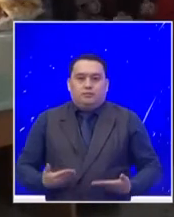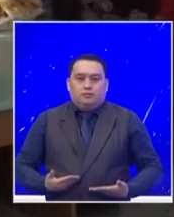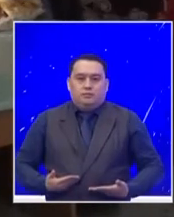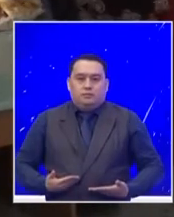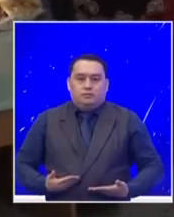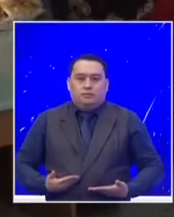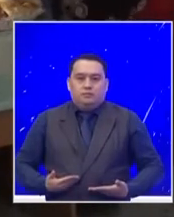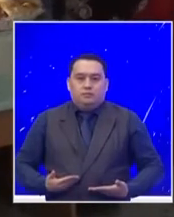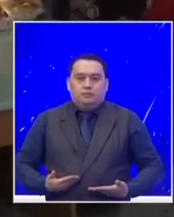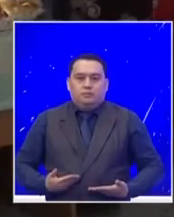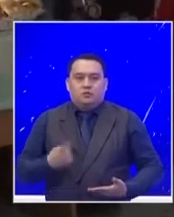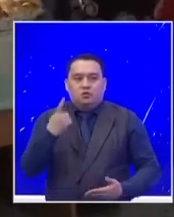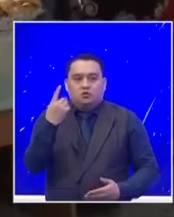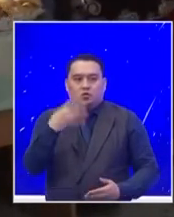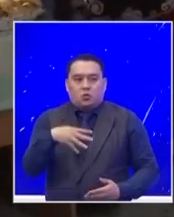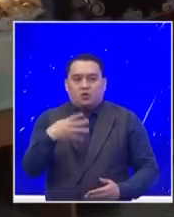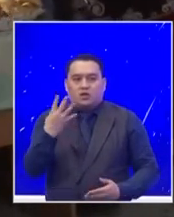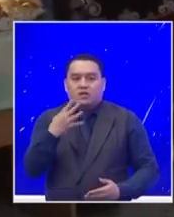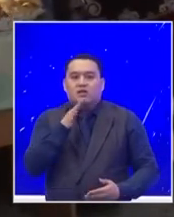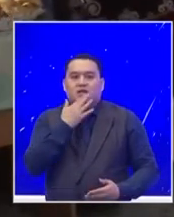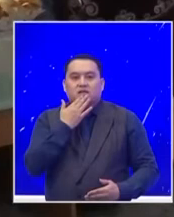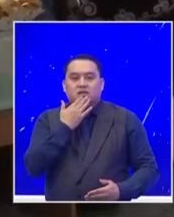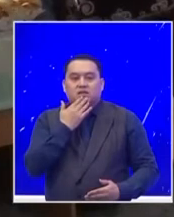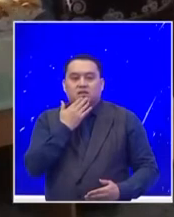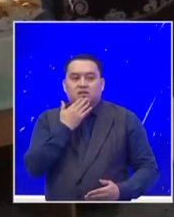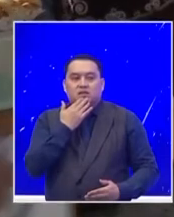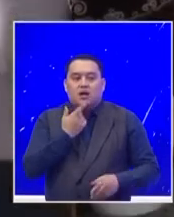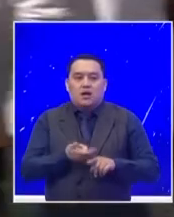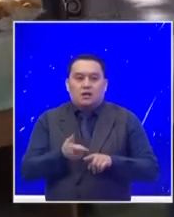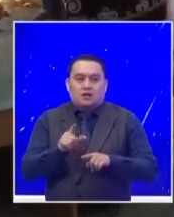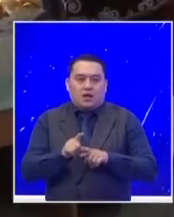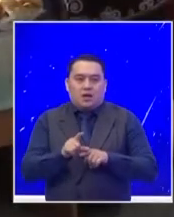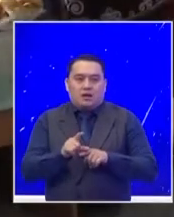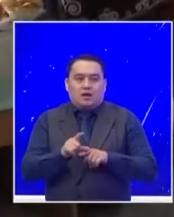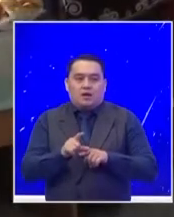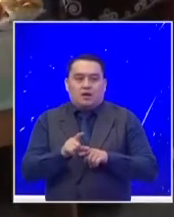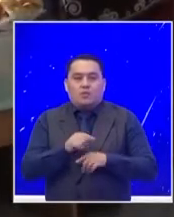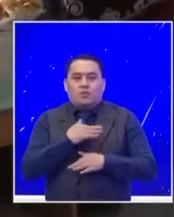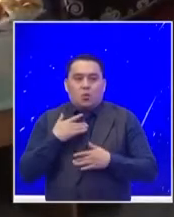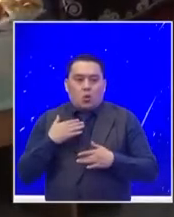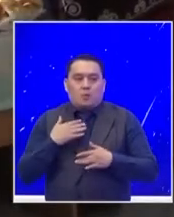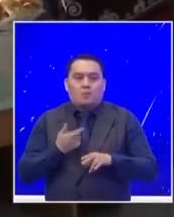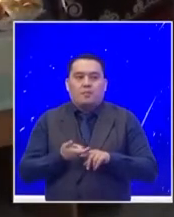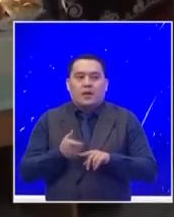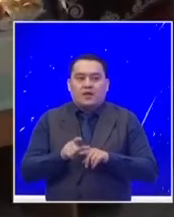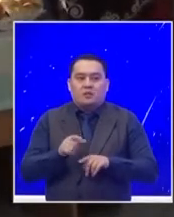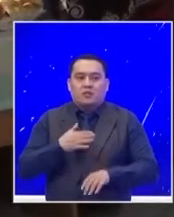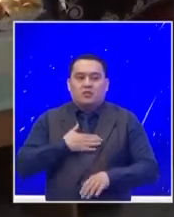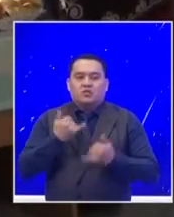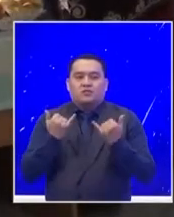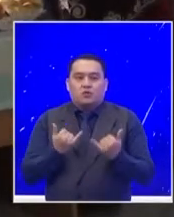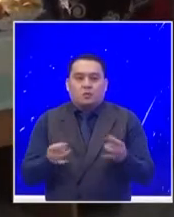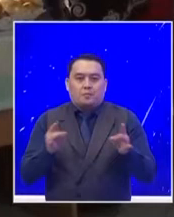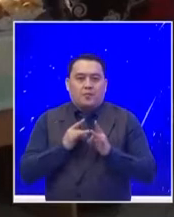значит, 43 национальности. Это, значит, говорит о многом. И поэтому